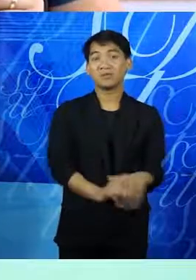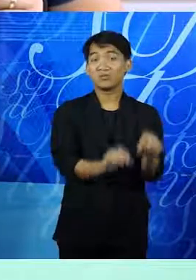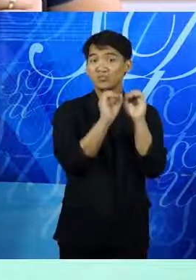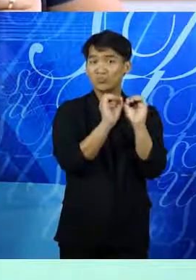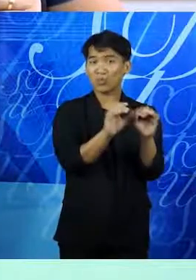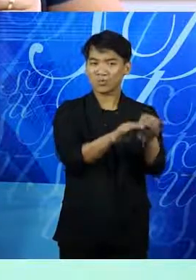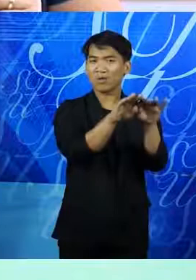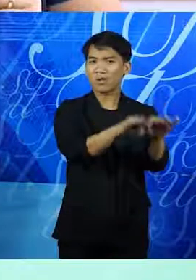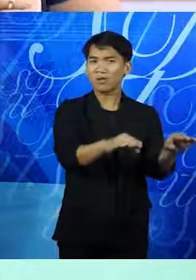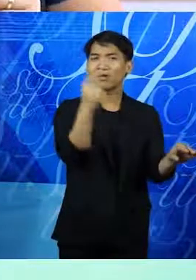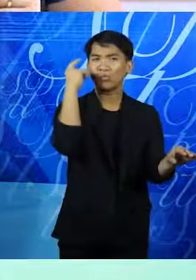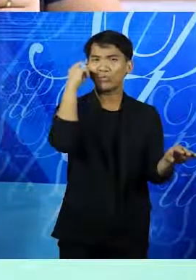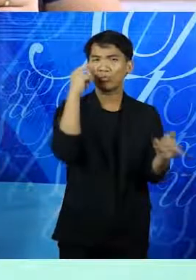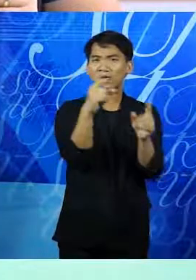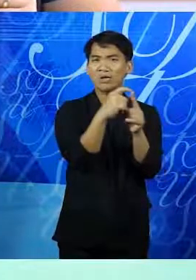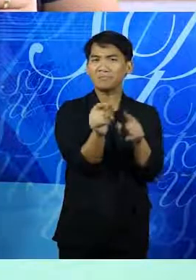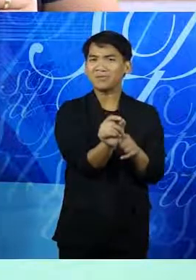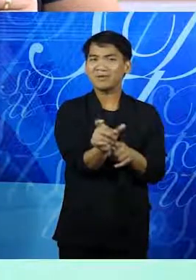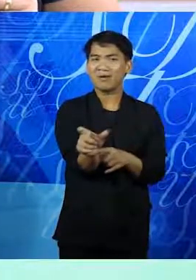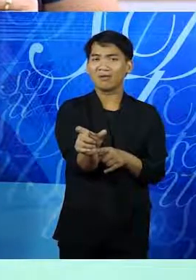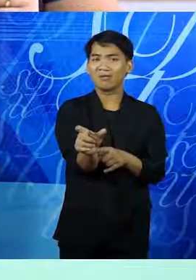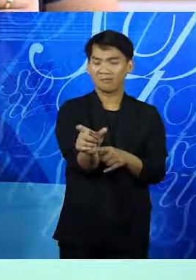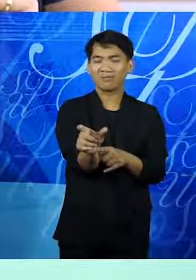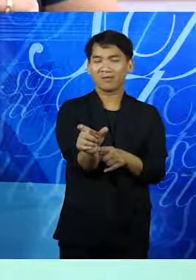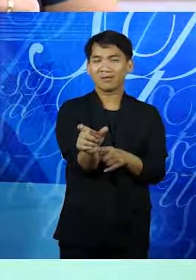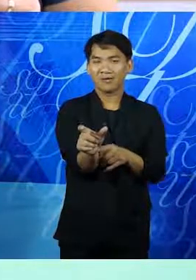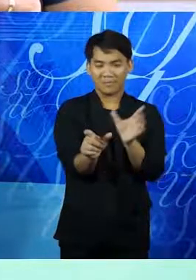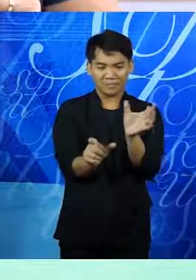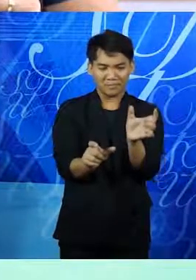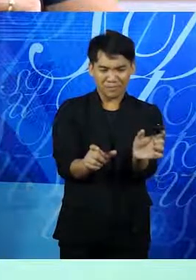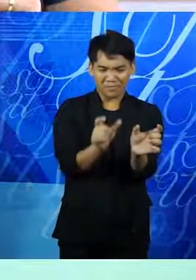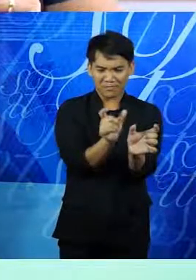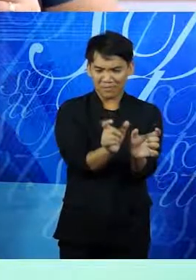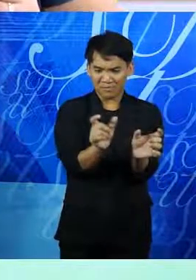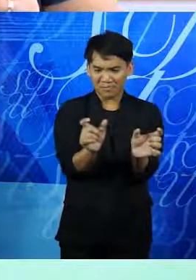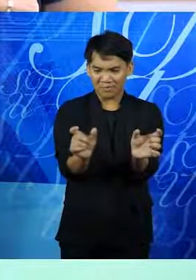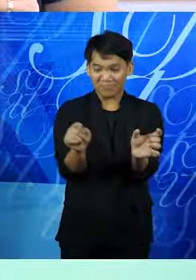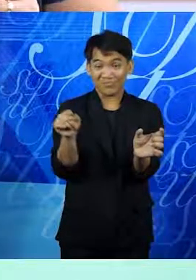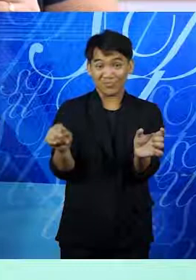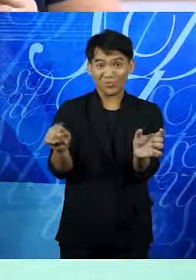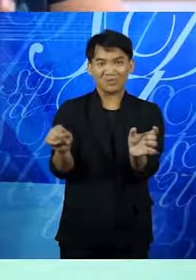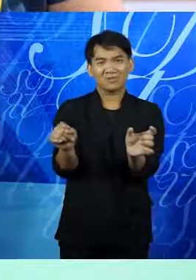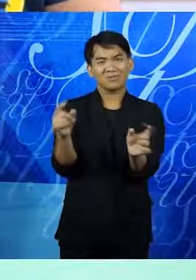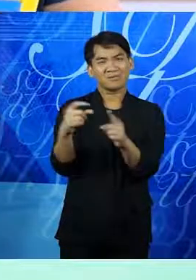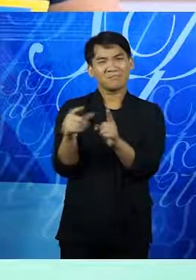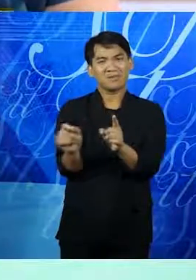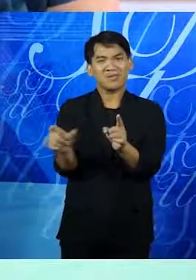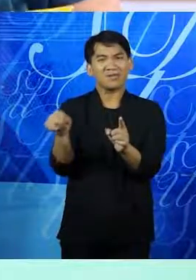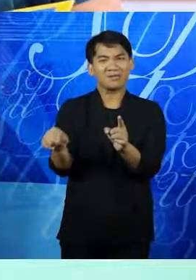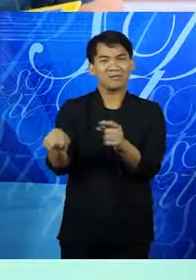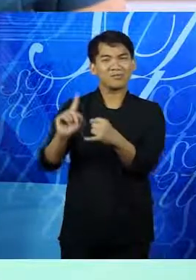ที่เป็นคำขยายนะคะเราจะเอามาไว้ข้างหลังคำที่เราต้องการขยายนั่นเองนะคะ